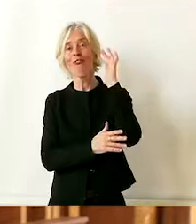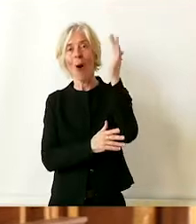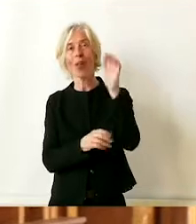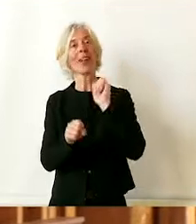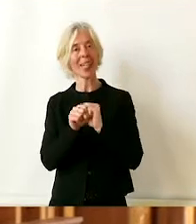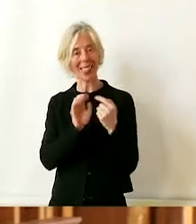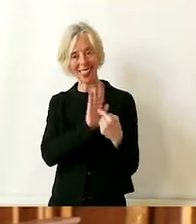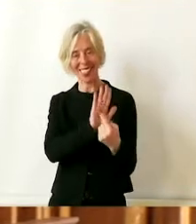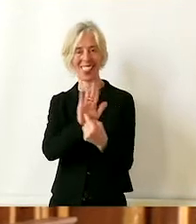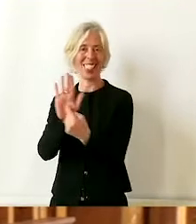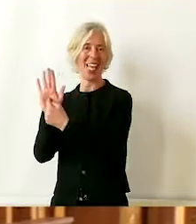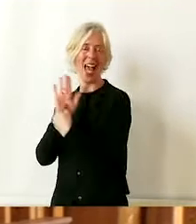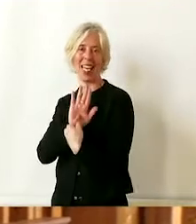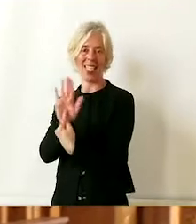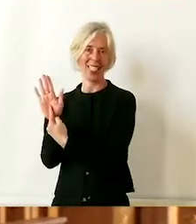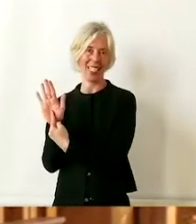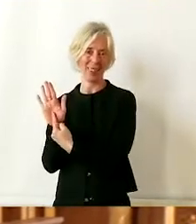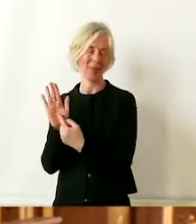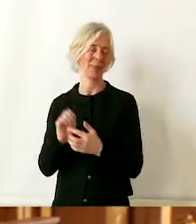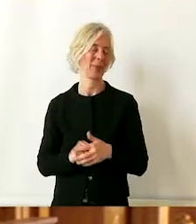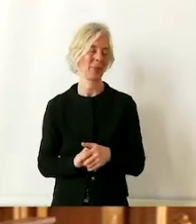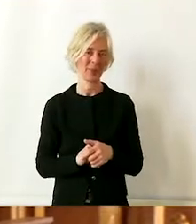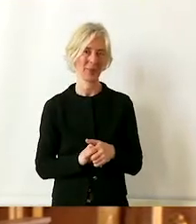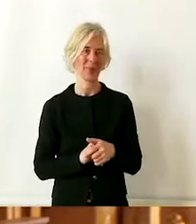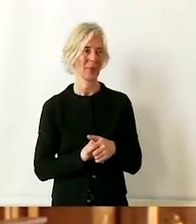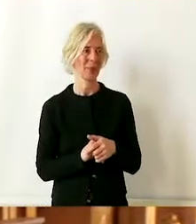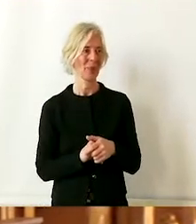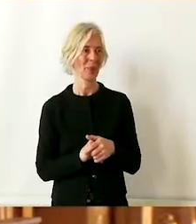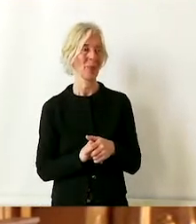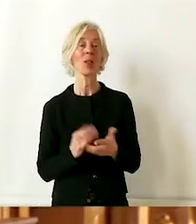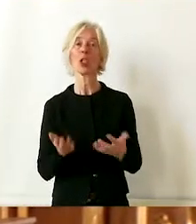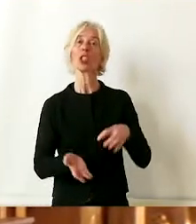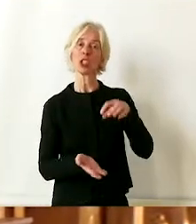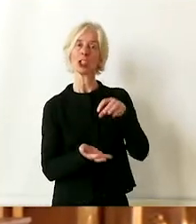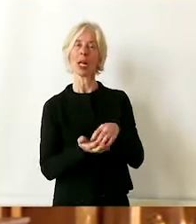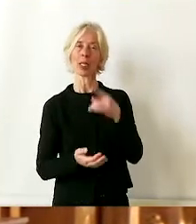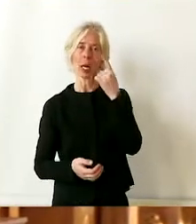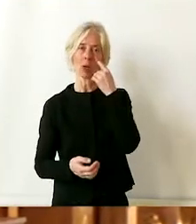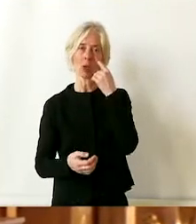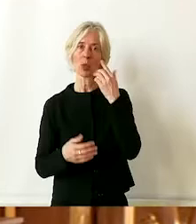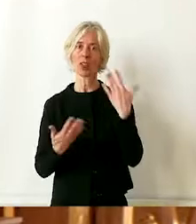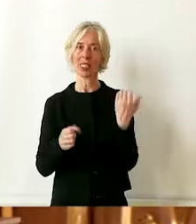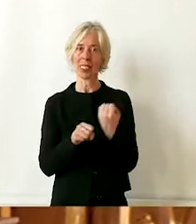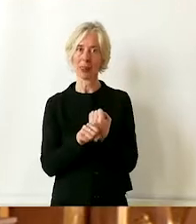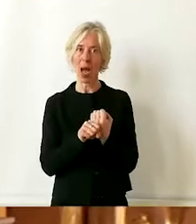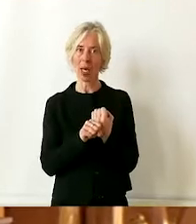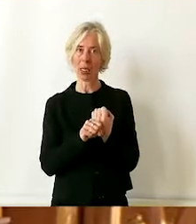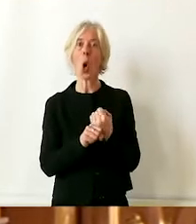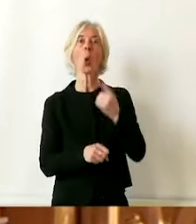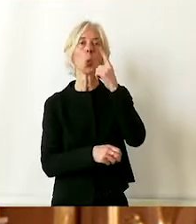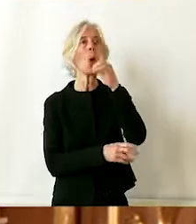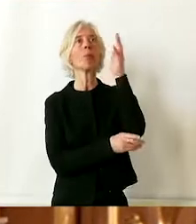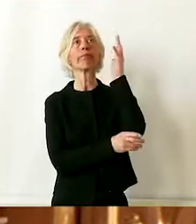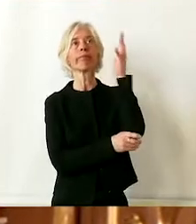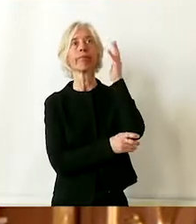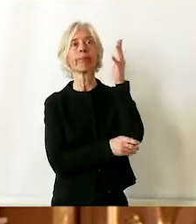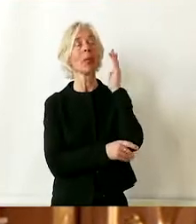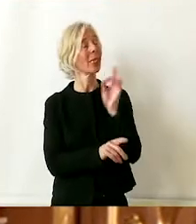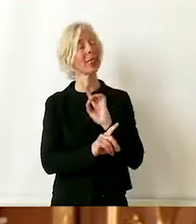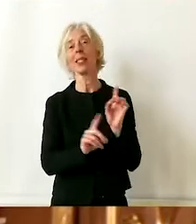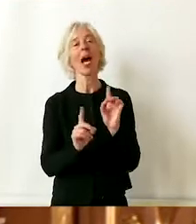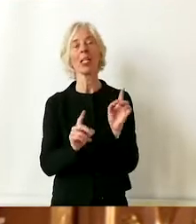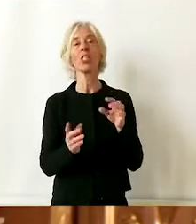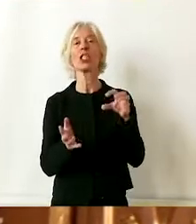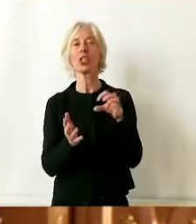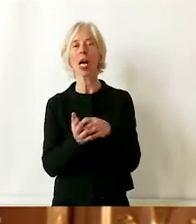entsprechend dokumentieren können und sehen. Was macht die Stadt? Außer die Reden halten hier heute. Es gibt